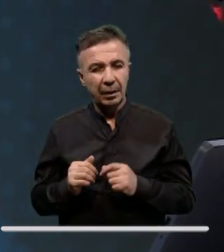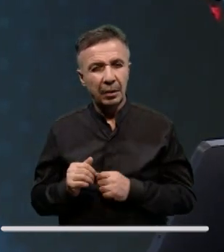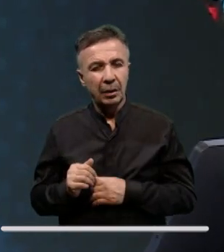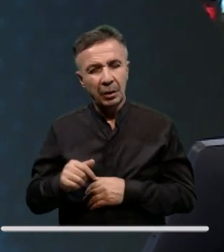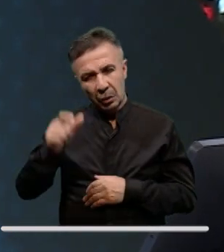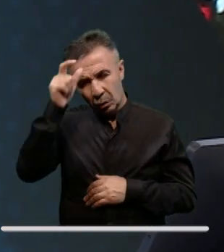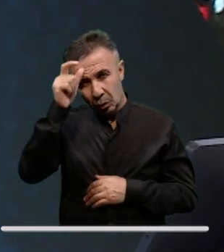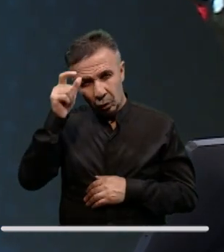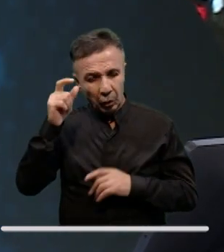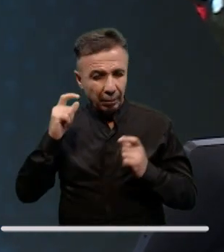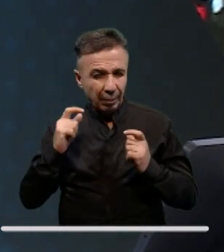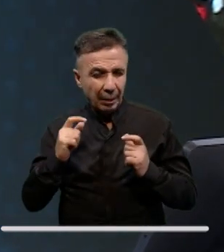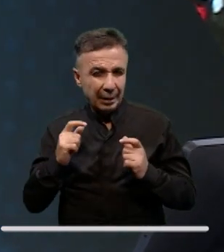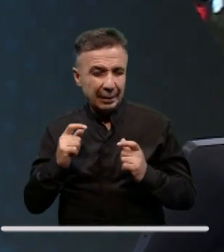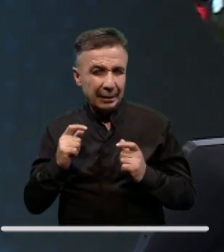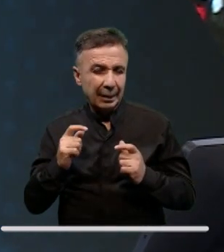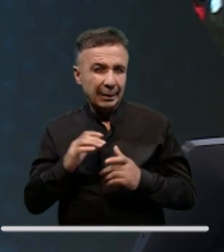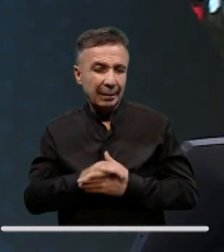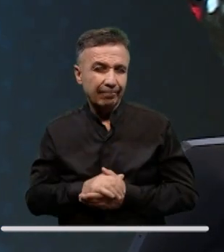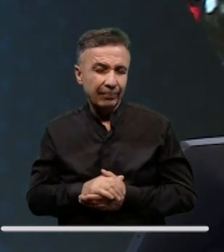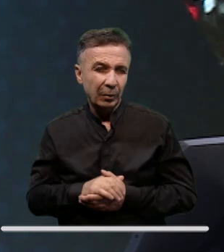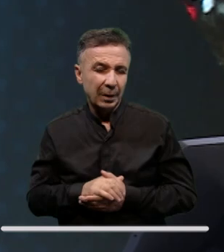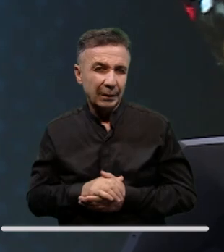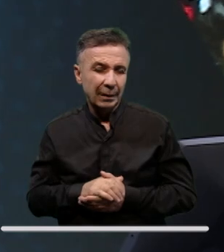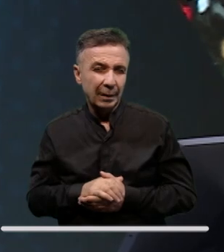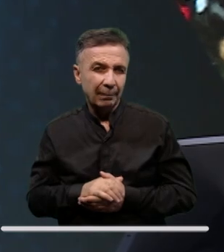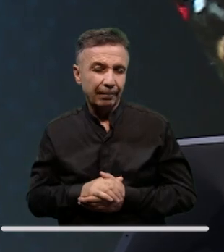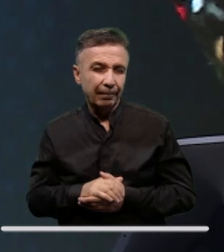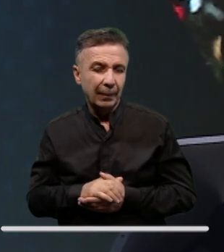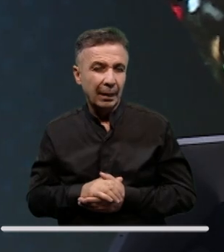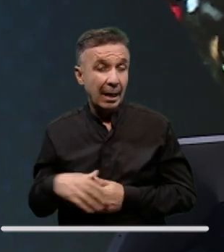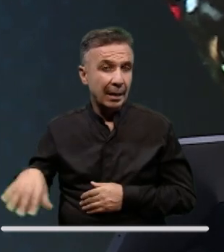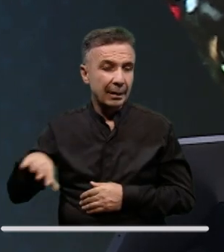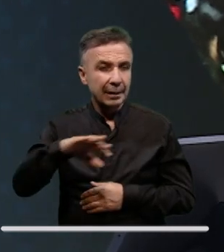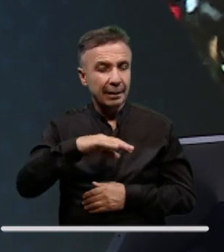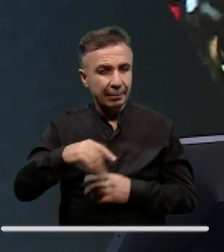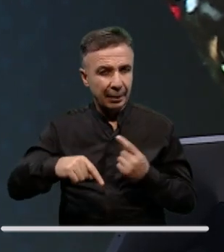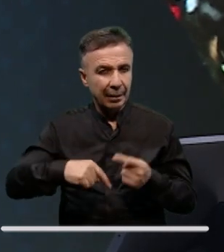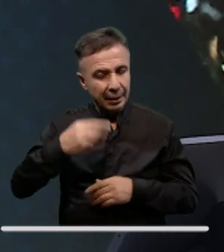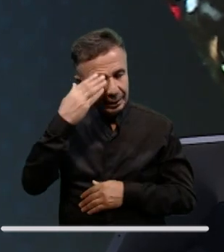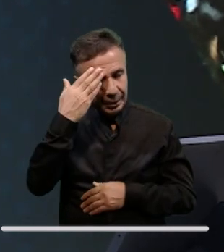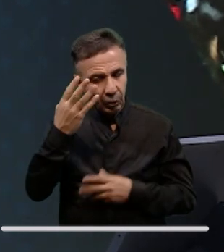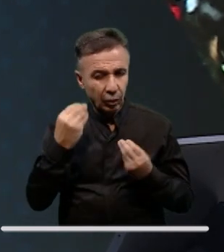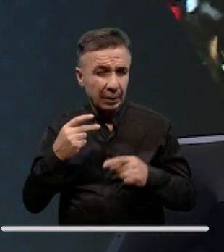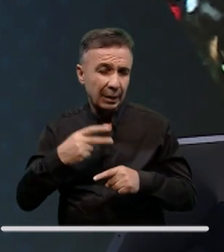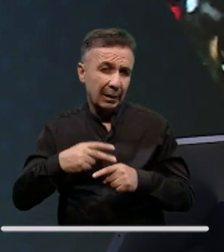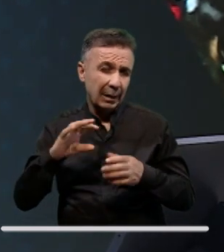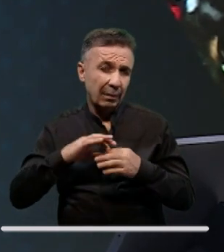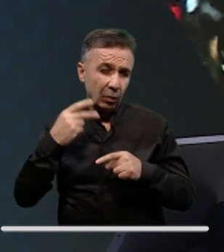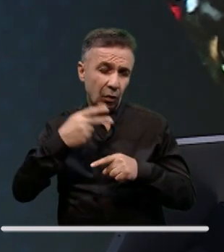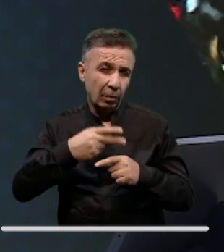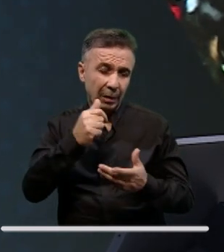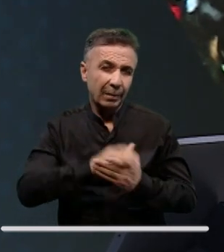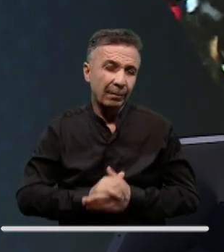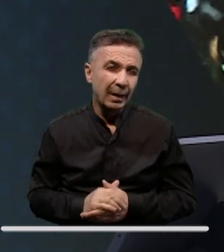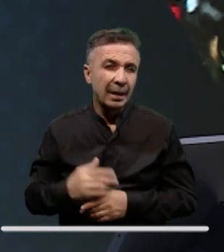iletmiş Bizden de tüm Türkmenistan'a Türkiye cumhuriyetlere bütün soydaşlarımıza selam olsun zekatla ilgili bir sorun var zekatı